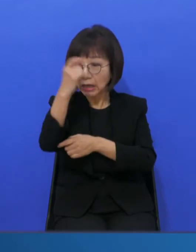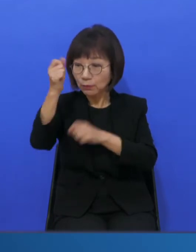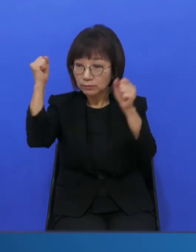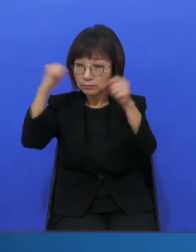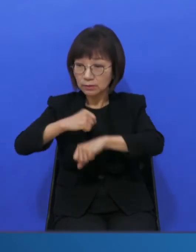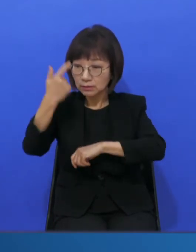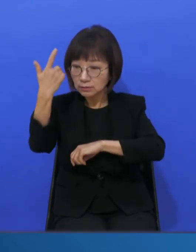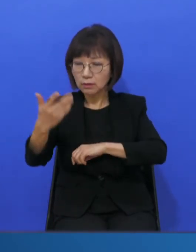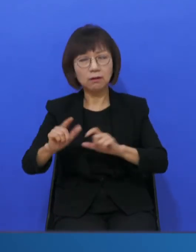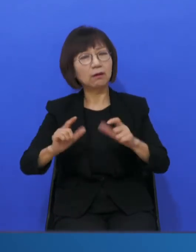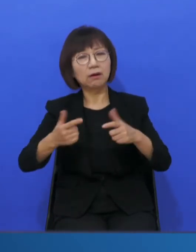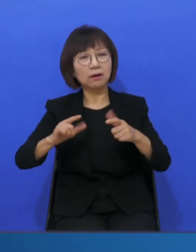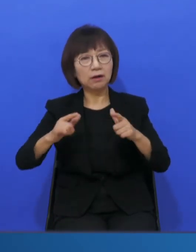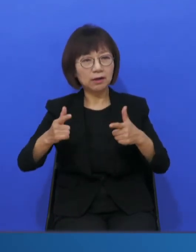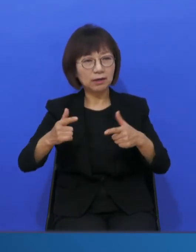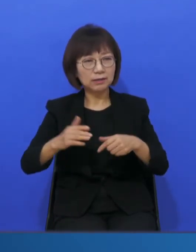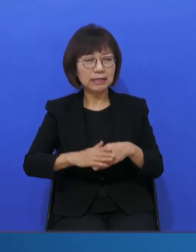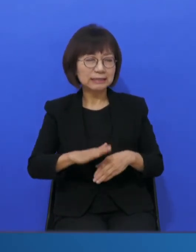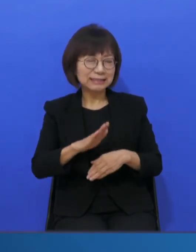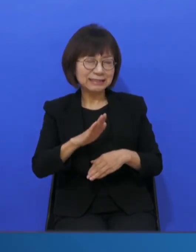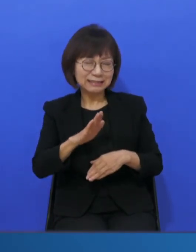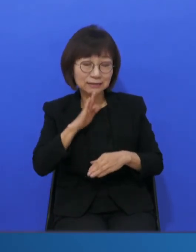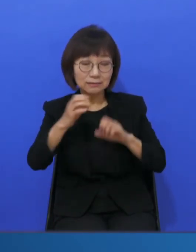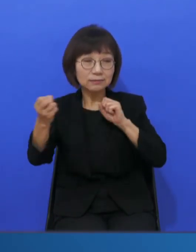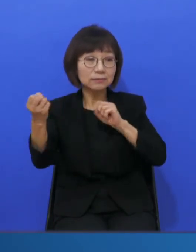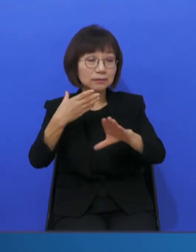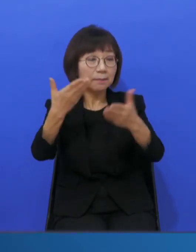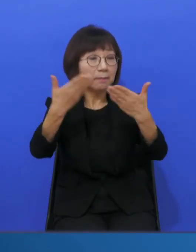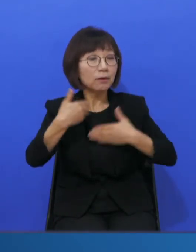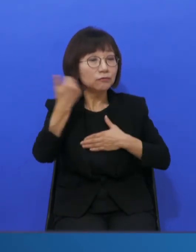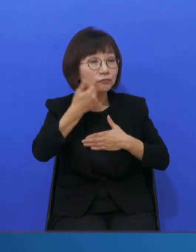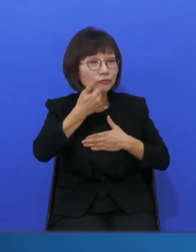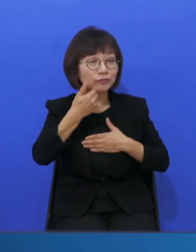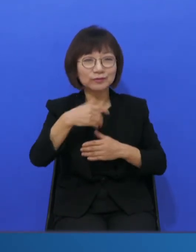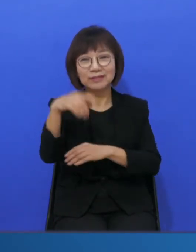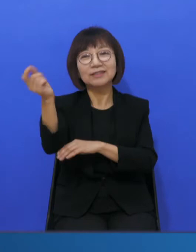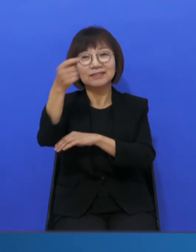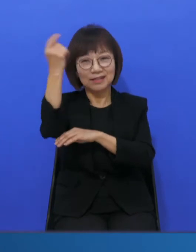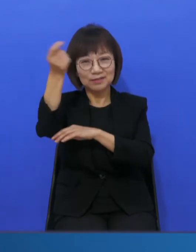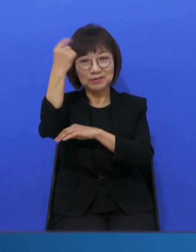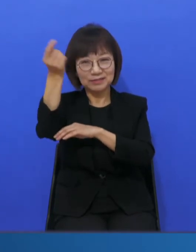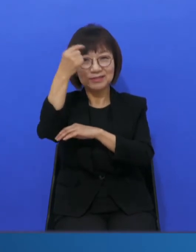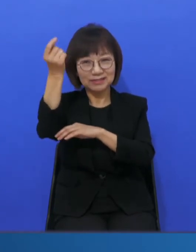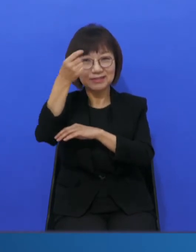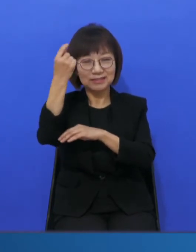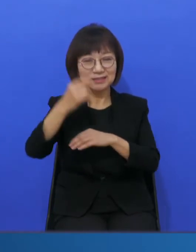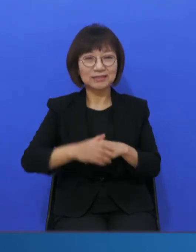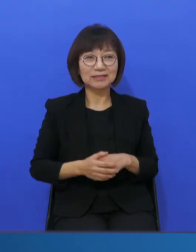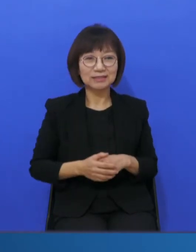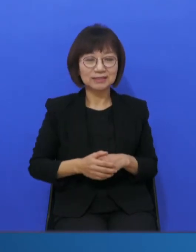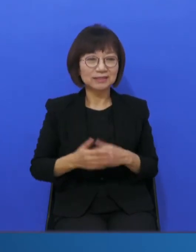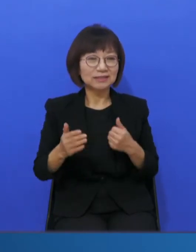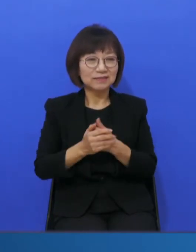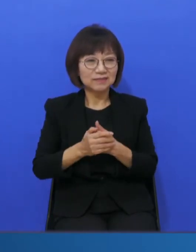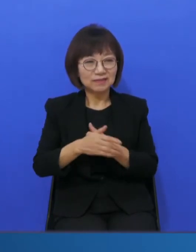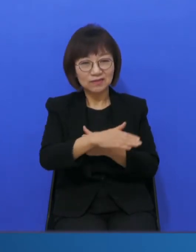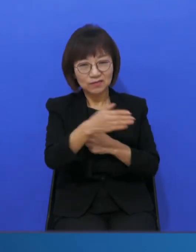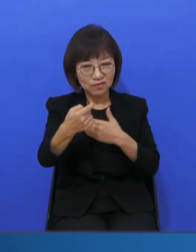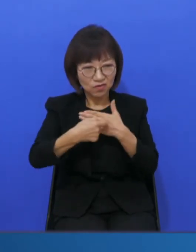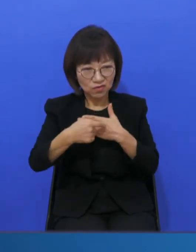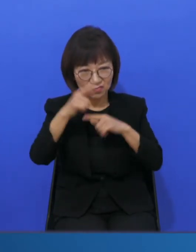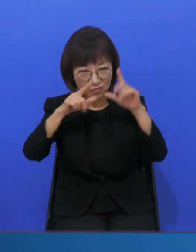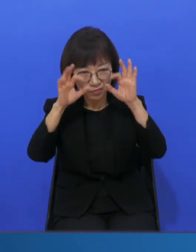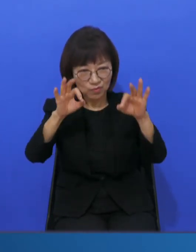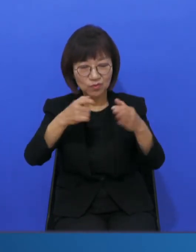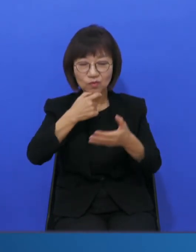he fail? No. 진짜 응답은 다윗에게. The true answers were given to 주실 David. 수밖에 없어요. He had no choice but to 절대 give it to 속으면 him. 안 돼요. So do not